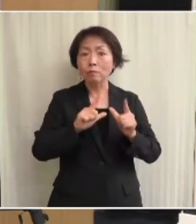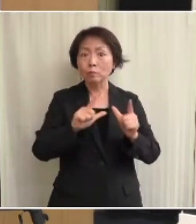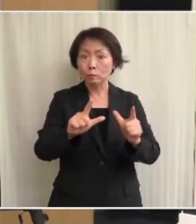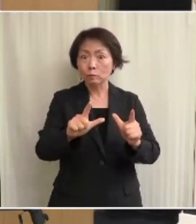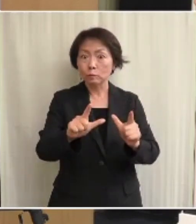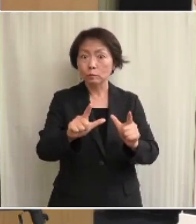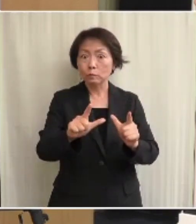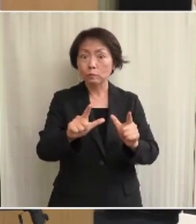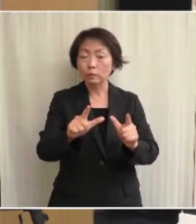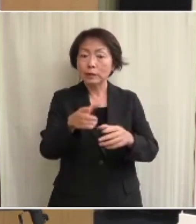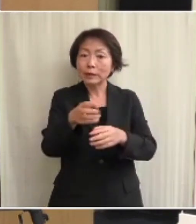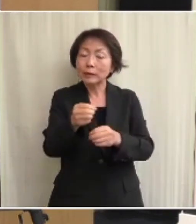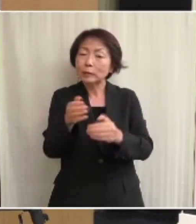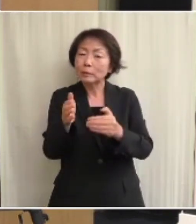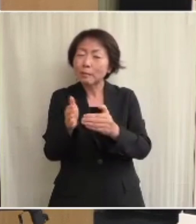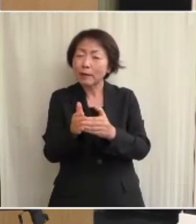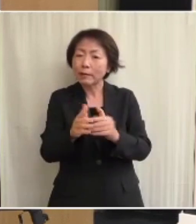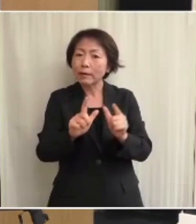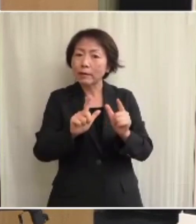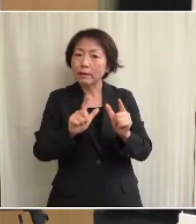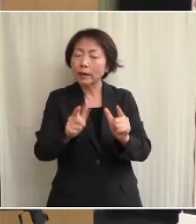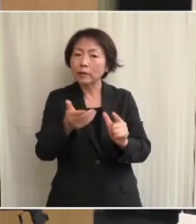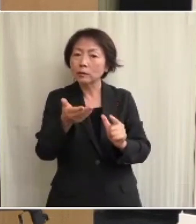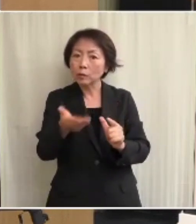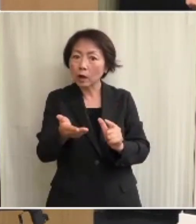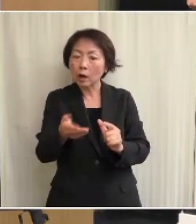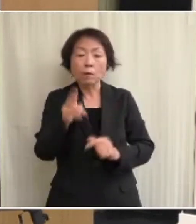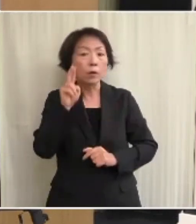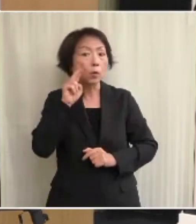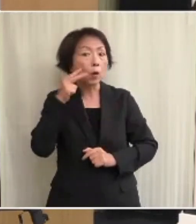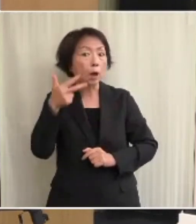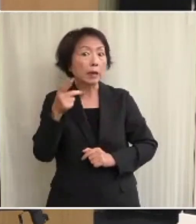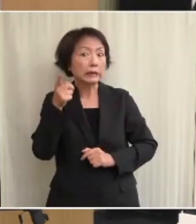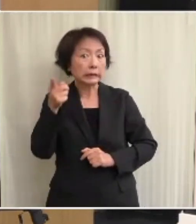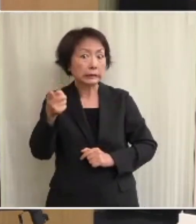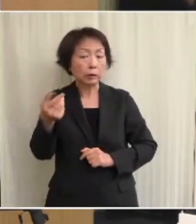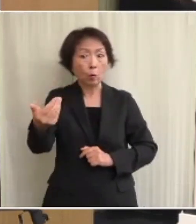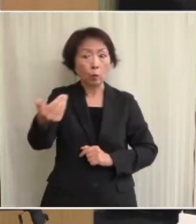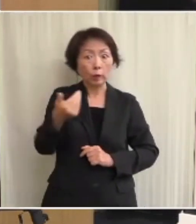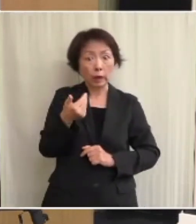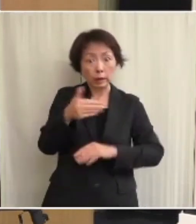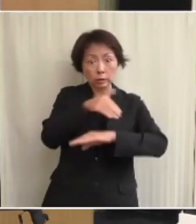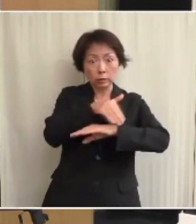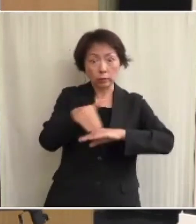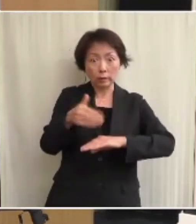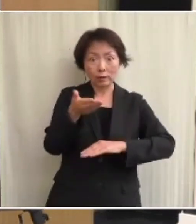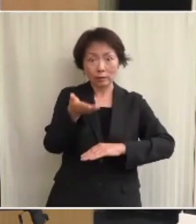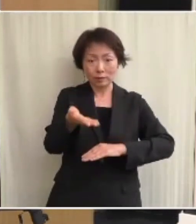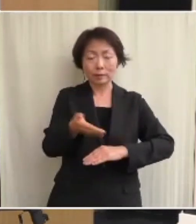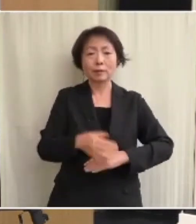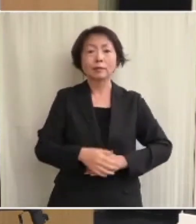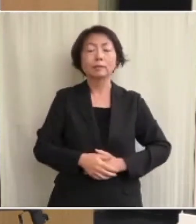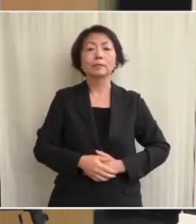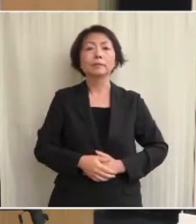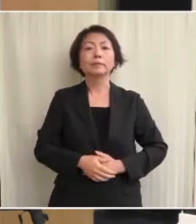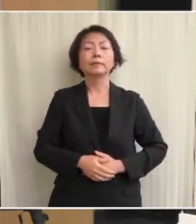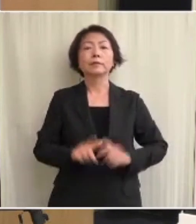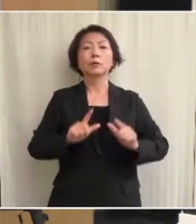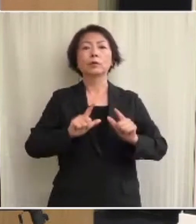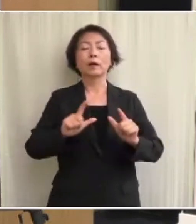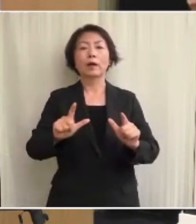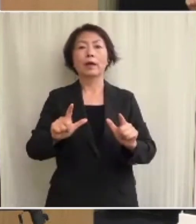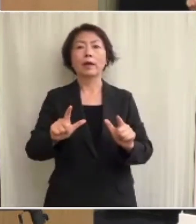で流すかみたいなのは市の方でお願いをするんですか。